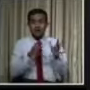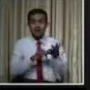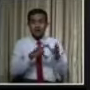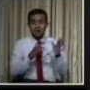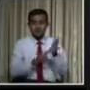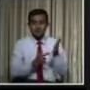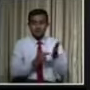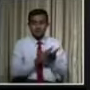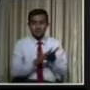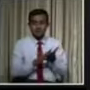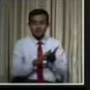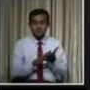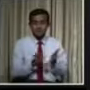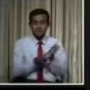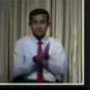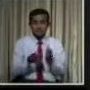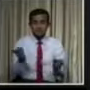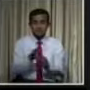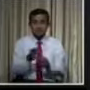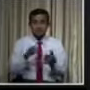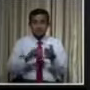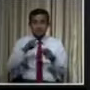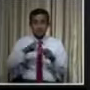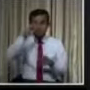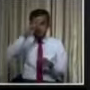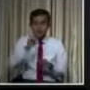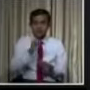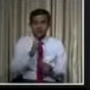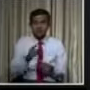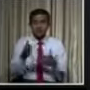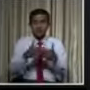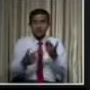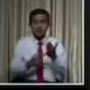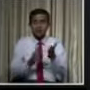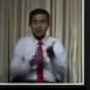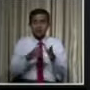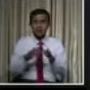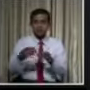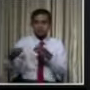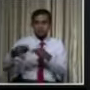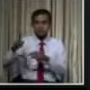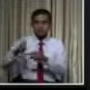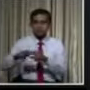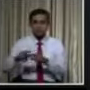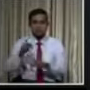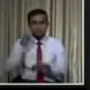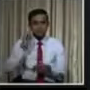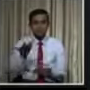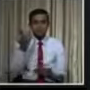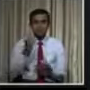ගැන ඉතින් මම දැනගෙන හිටියේ නැහැ සරත් වොන්සේකා කියන්නේ මේ ටින්කරින් ලසන්තගේ සමීප මිතුරෙක් කියලා ඒ